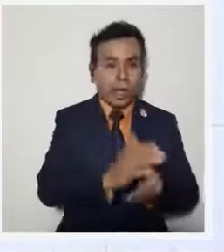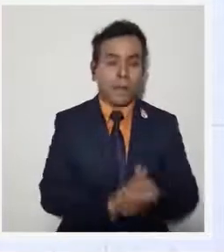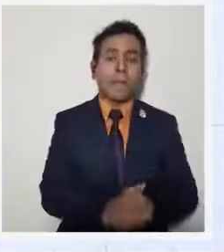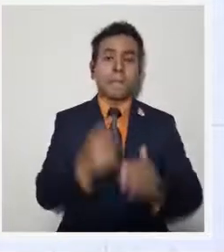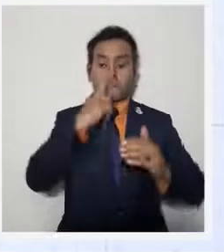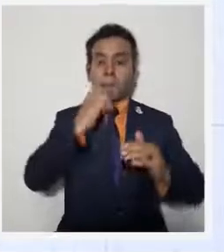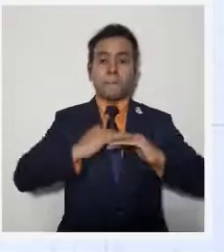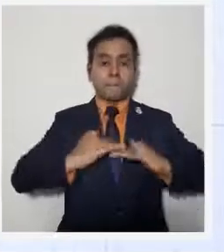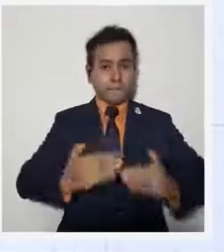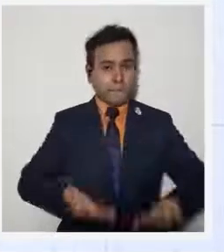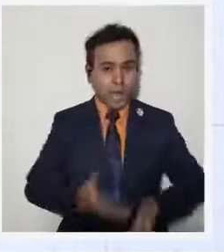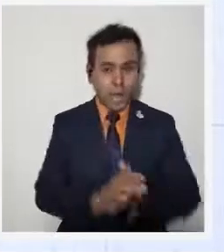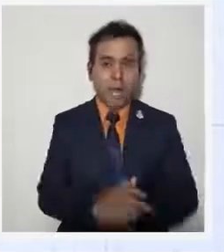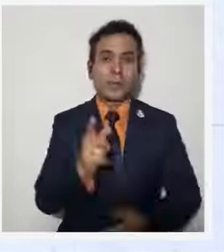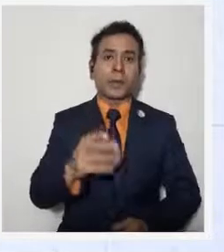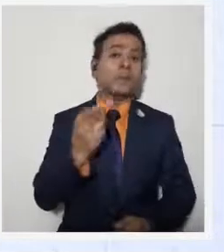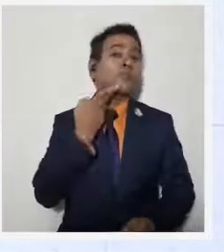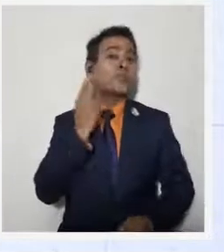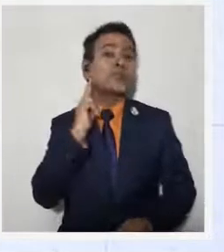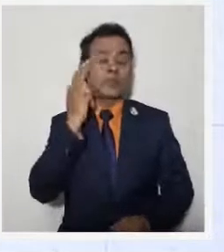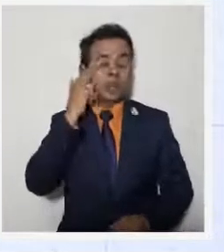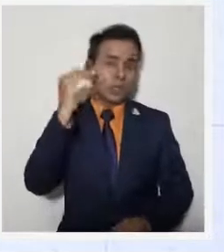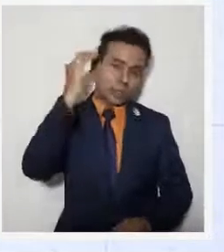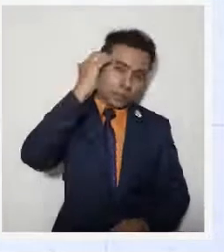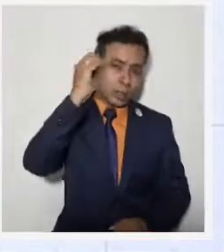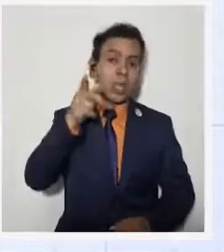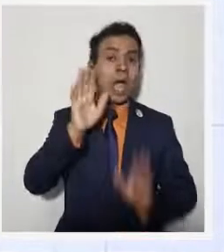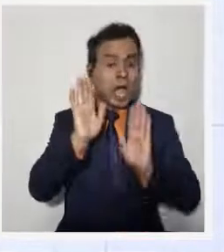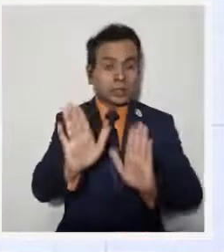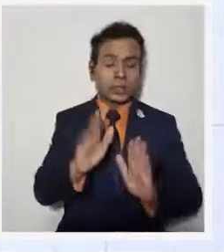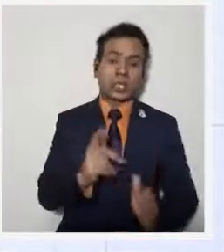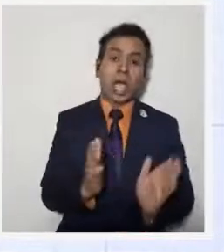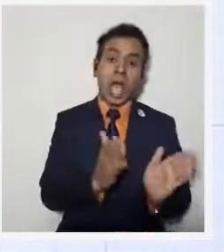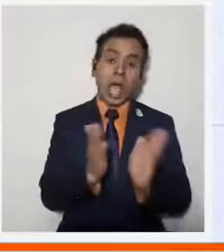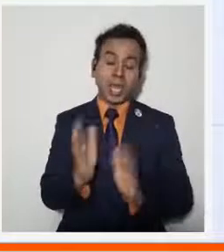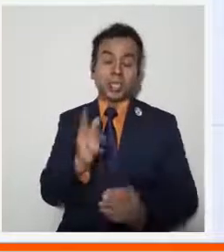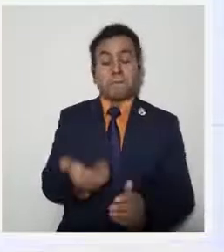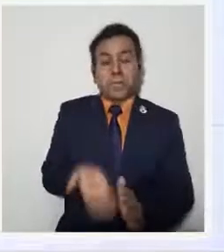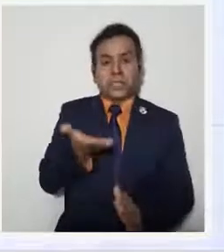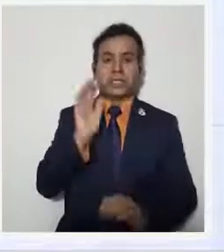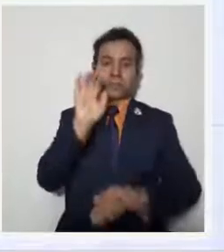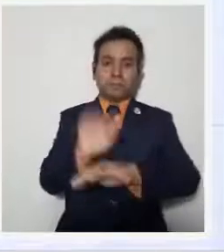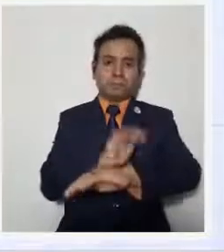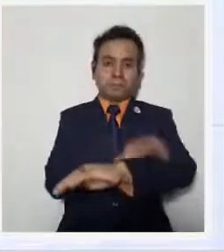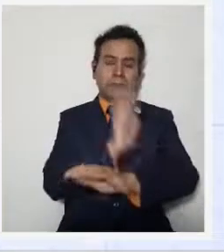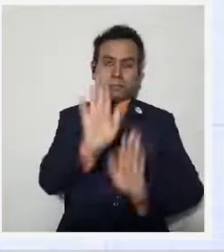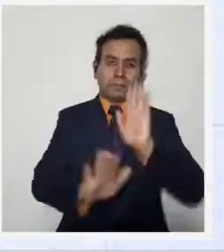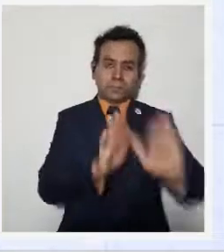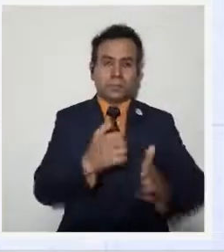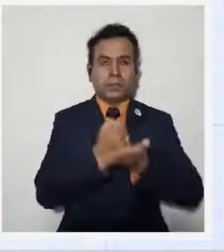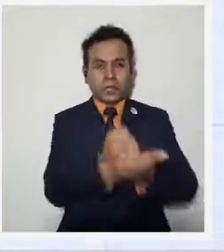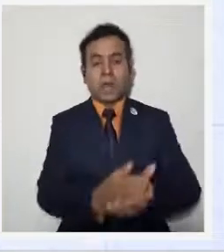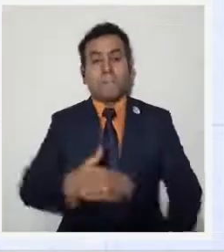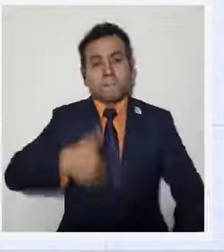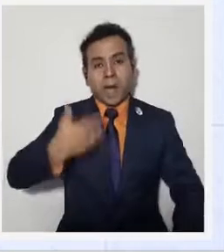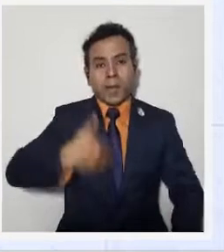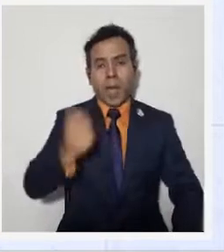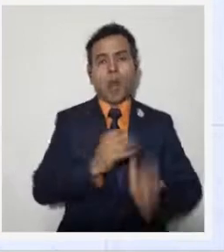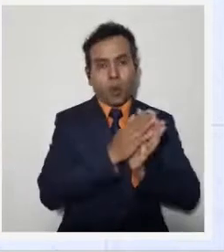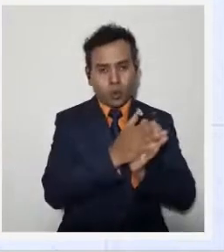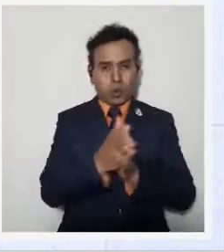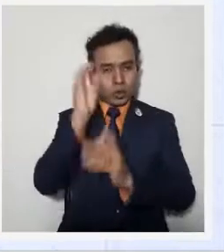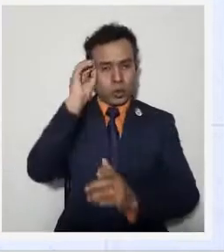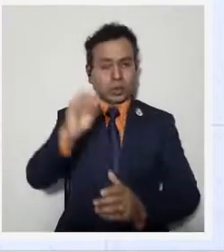শিশু, বয়োজ্যেষ্ঠ, গর্ভবতী মা এবং বিশেষ শিশু যদি থাকে তাদের ক্ষেত্রে আমাদের বিশেষভাবে যত্নবান হতে